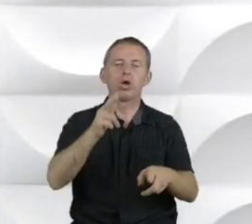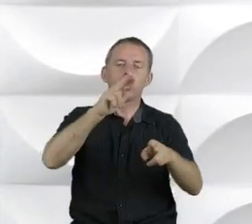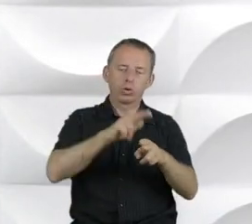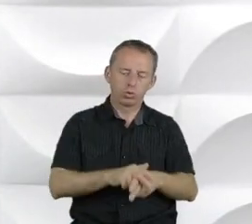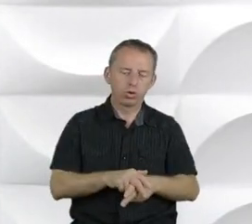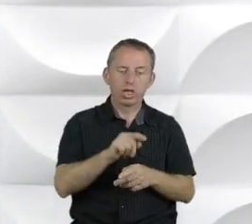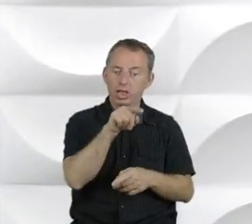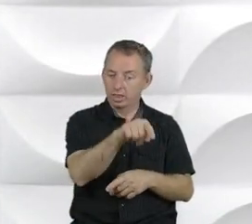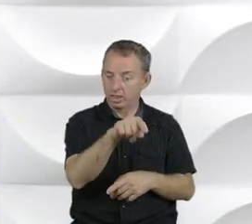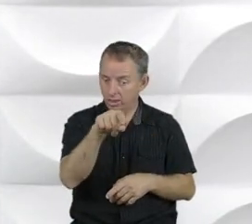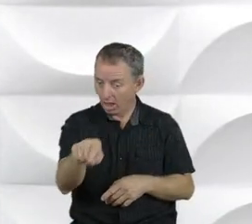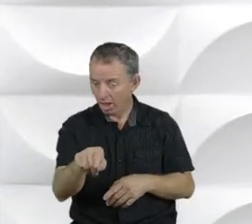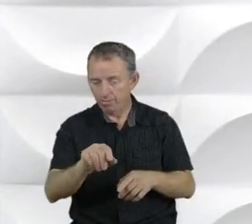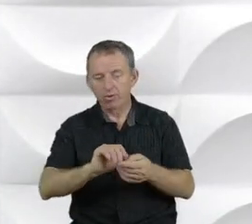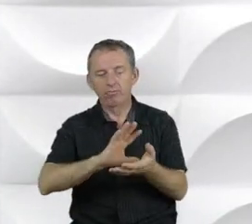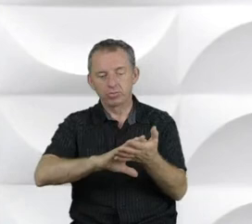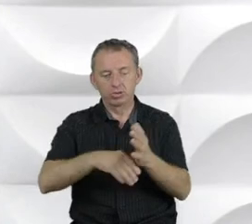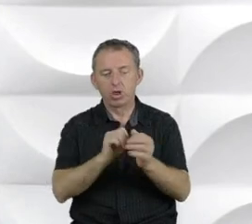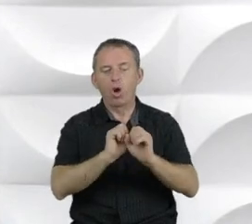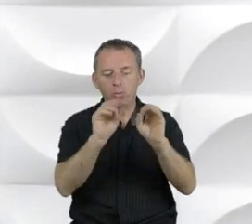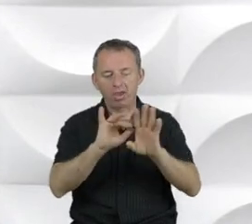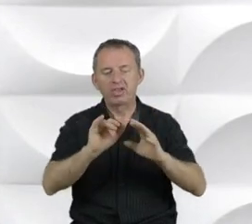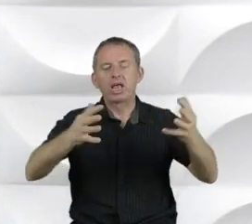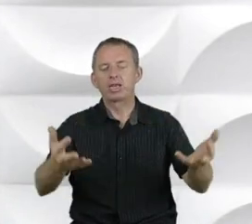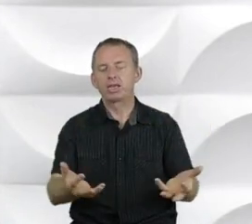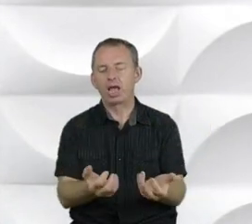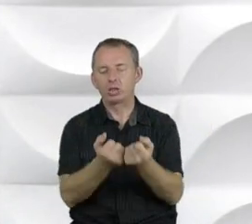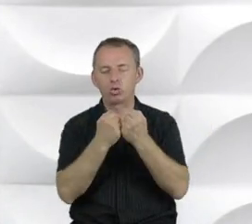się znajdują.